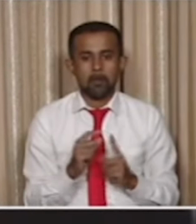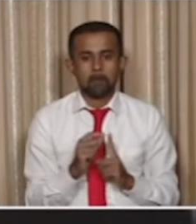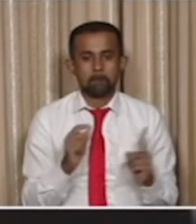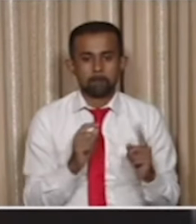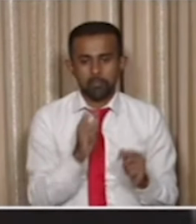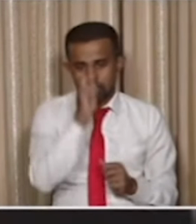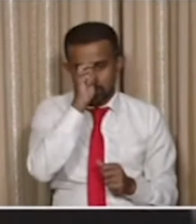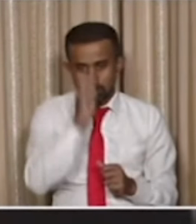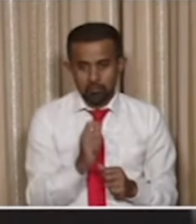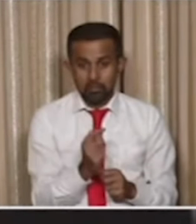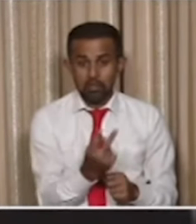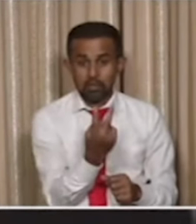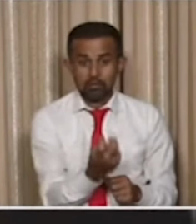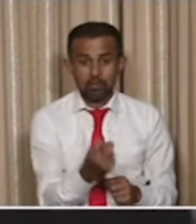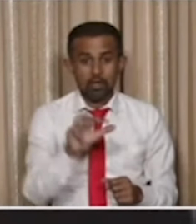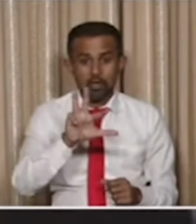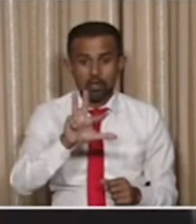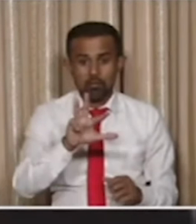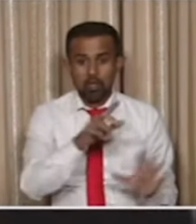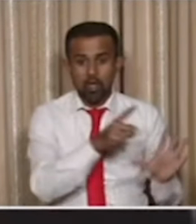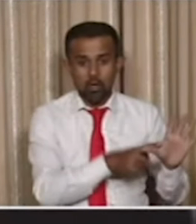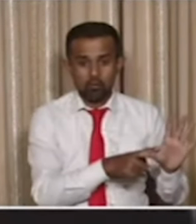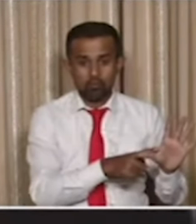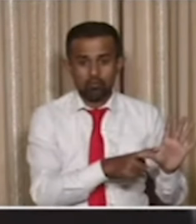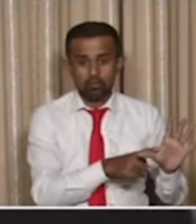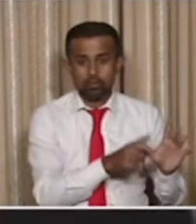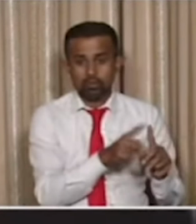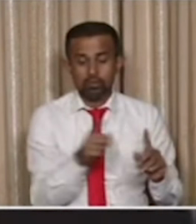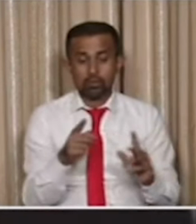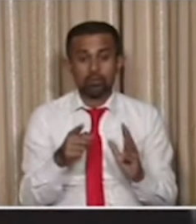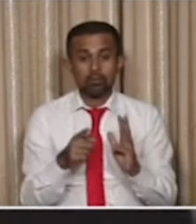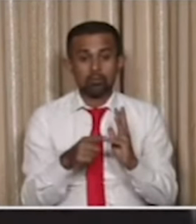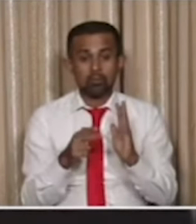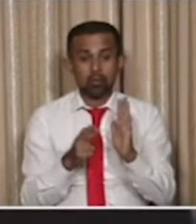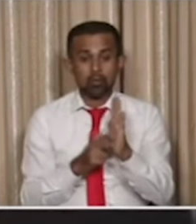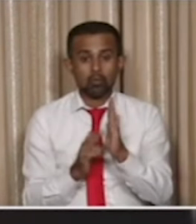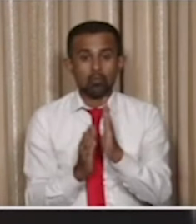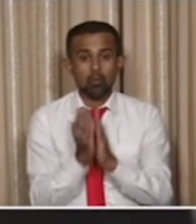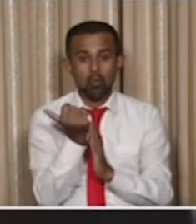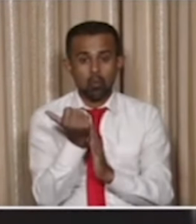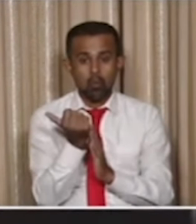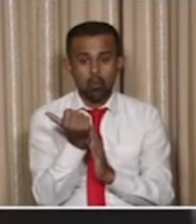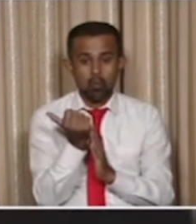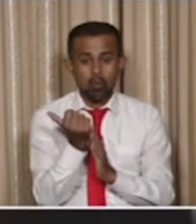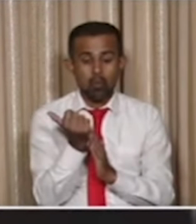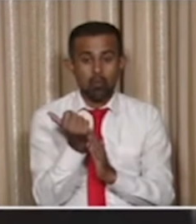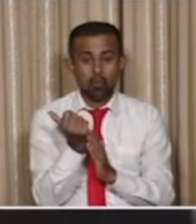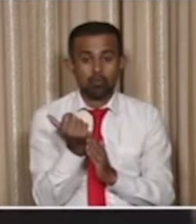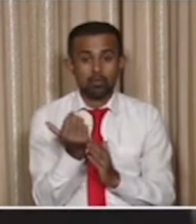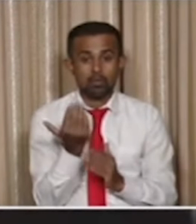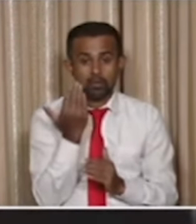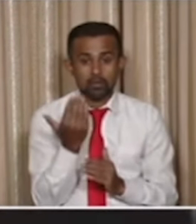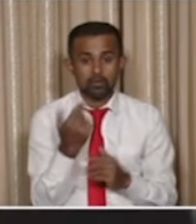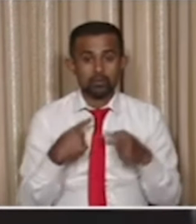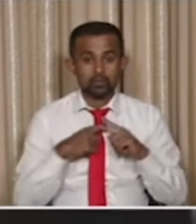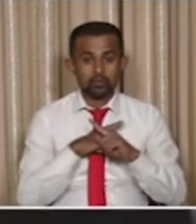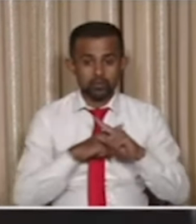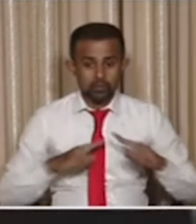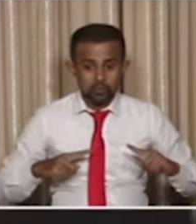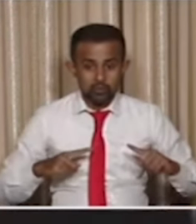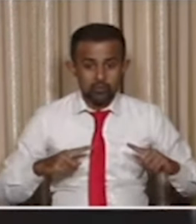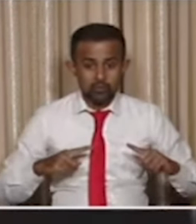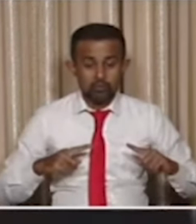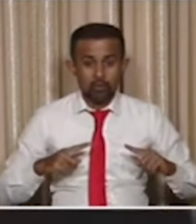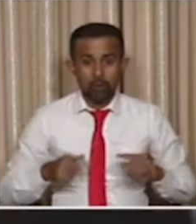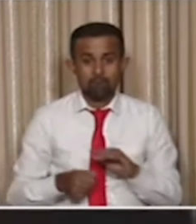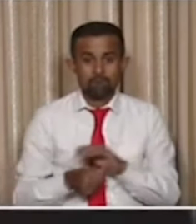මන්ත්‍රීතුමනි 2009 ඉඳන් එක්සත් ජාතීන්ගේ මානව හිමිකම් සභාව ඉදිරියේ කොටි සංවිධානයේ උල්පන්දම්